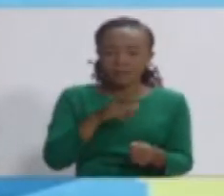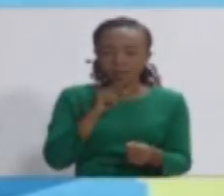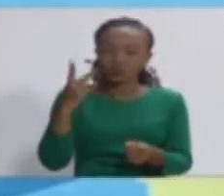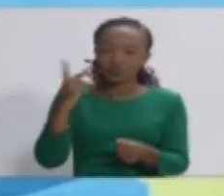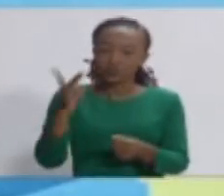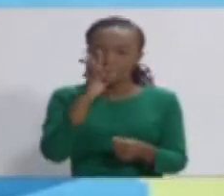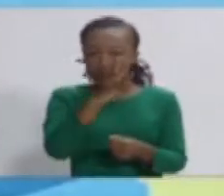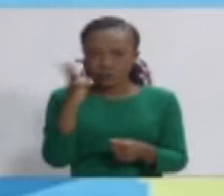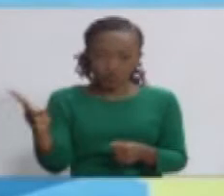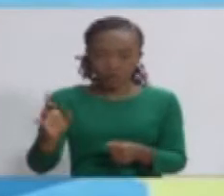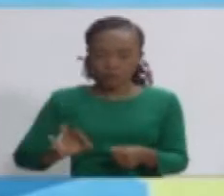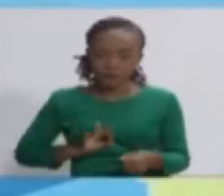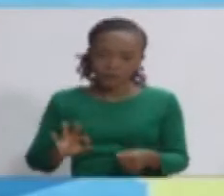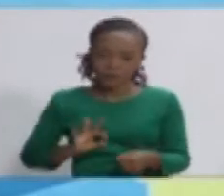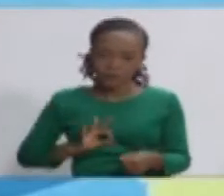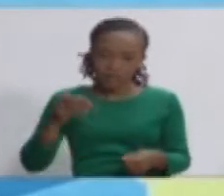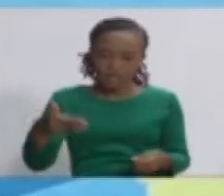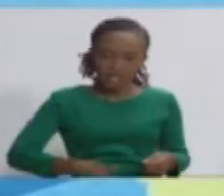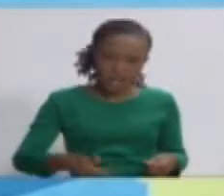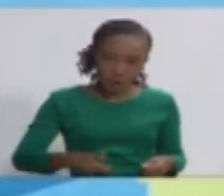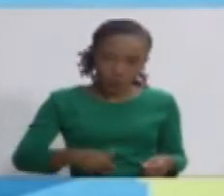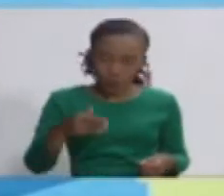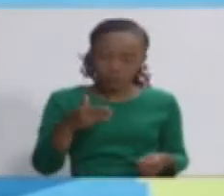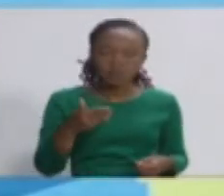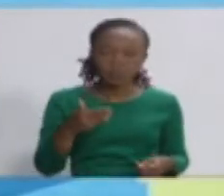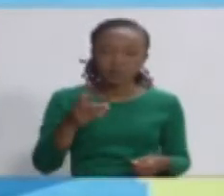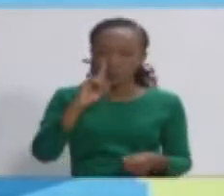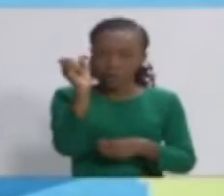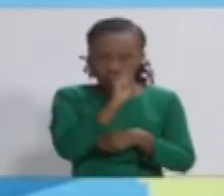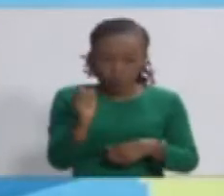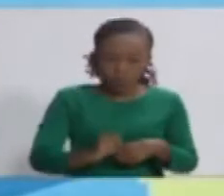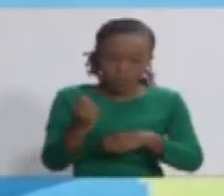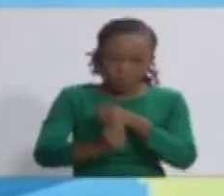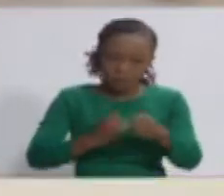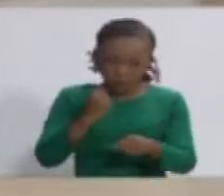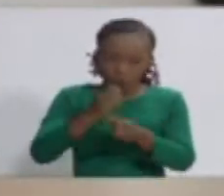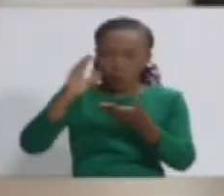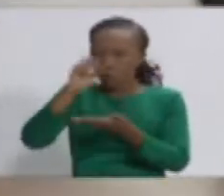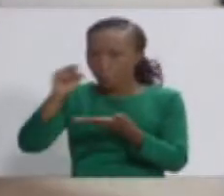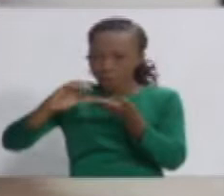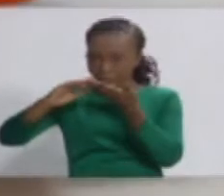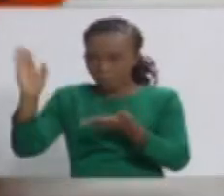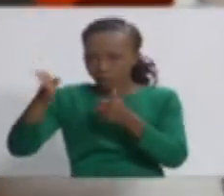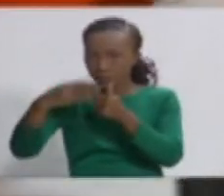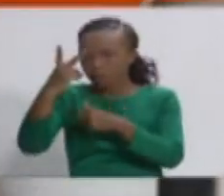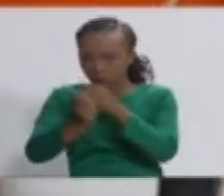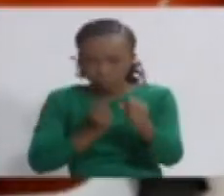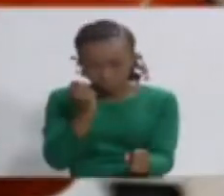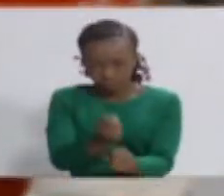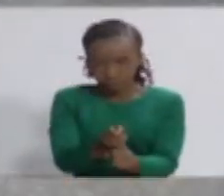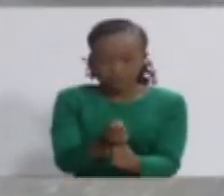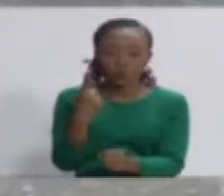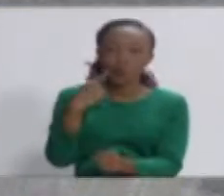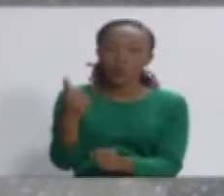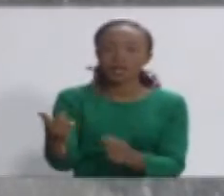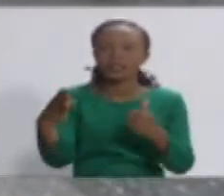of them are female. The youngest is a 1-year-old baby and the oldest is 92. Watu